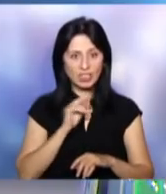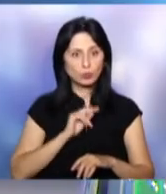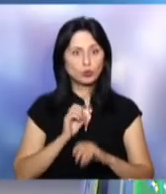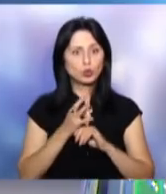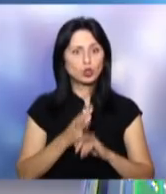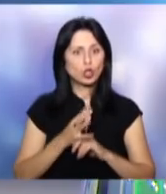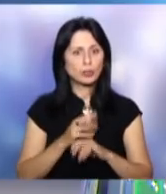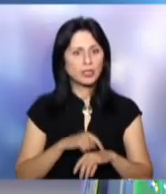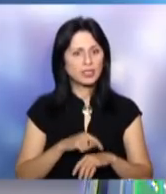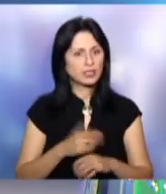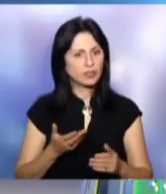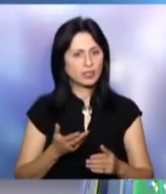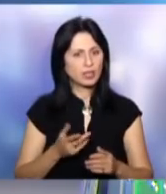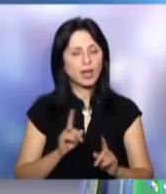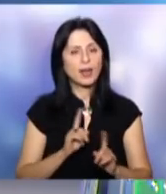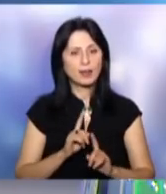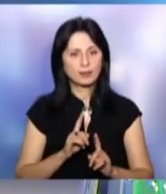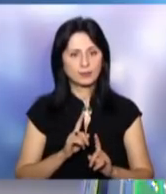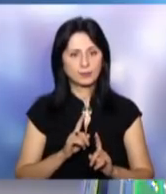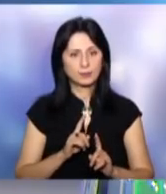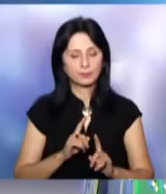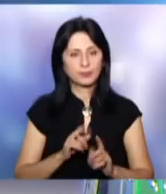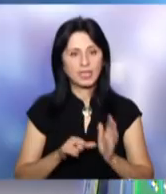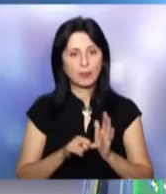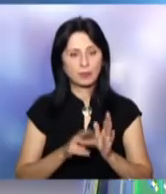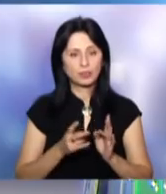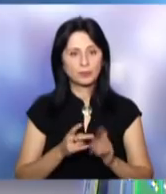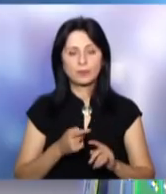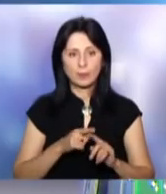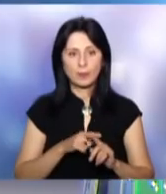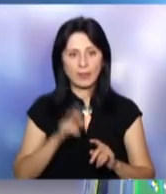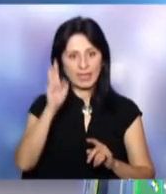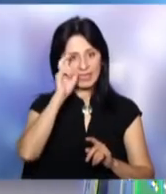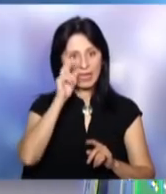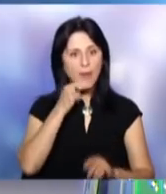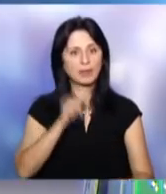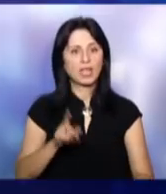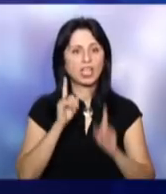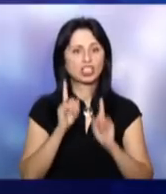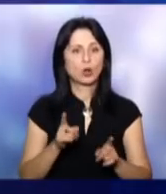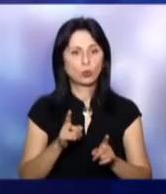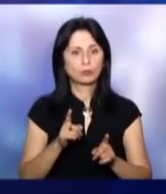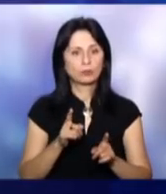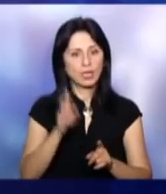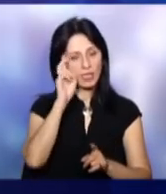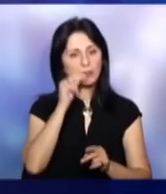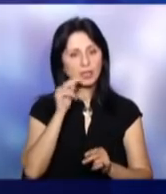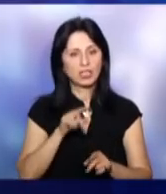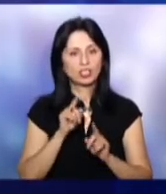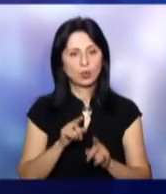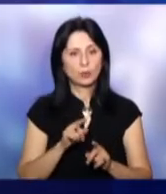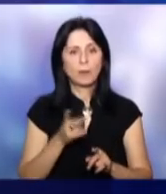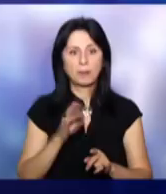ეს ბუნებრივია თუ ამას მაინც დახმარება ჭირდება? ეს სახელმწიფოს დანაშაულია, მე ვფიქრობ ასე.